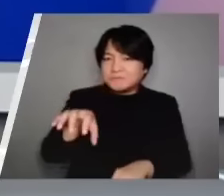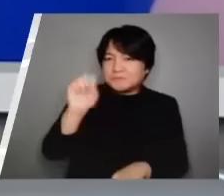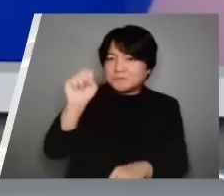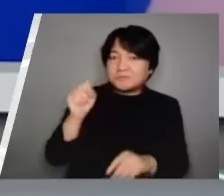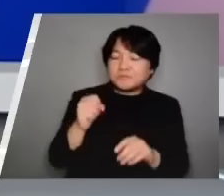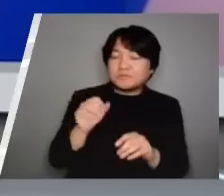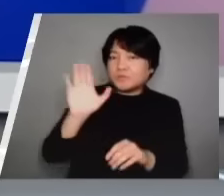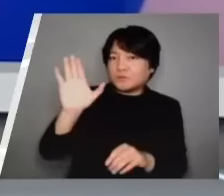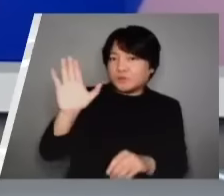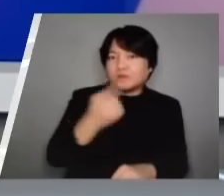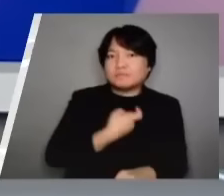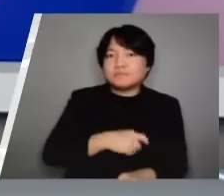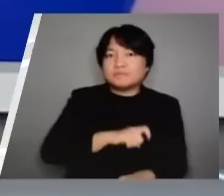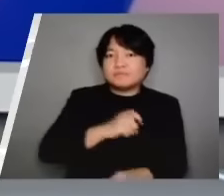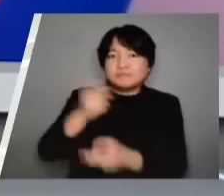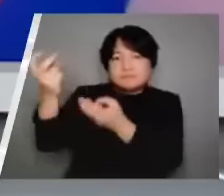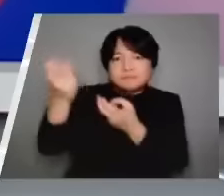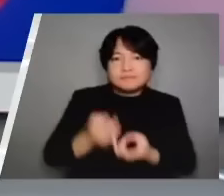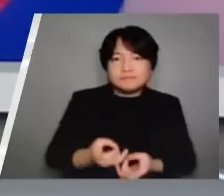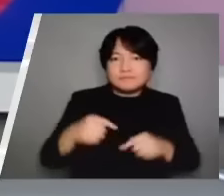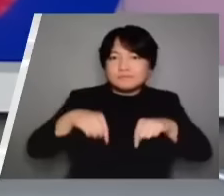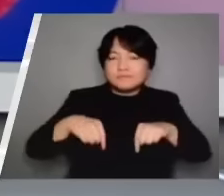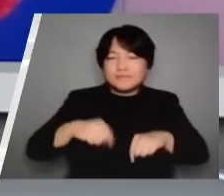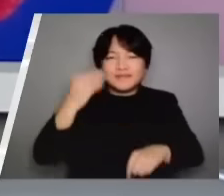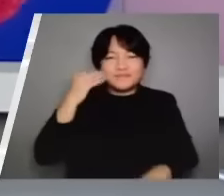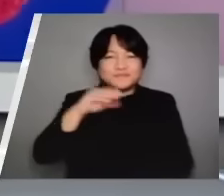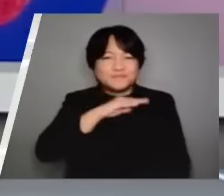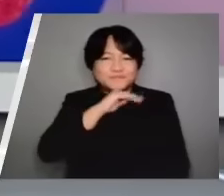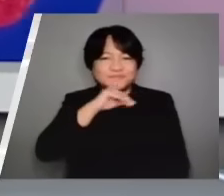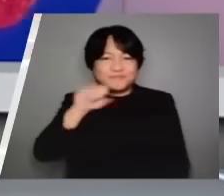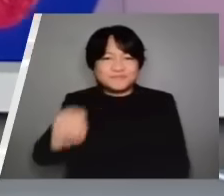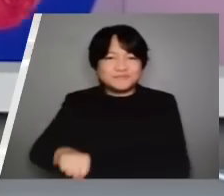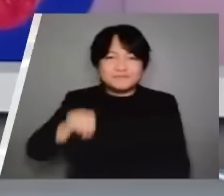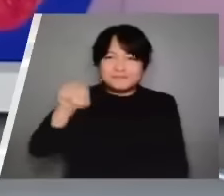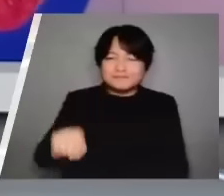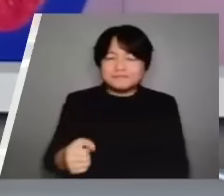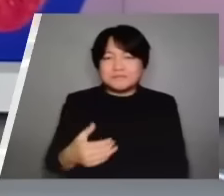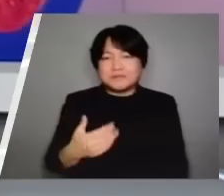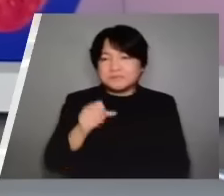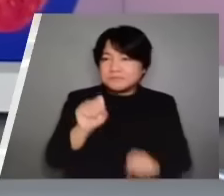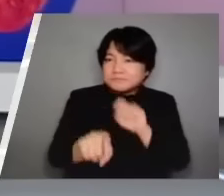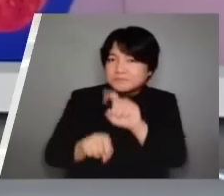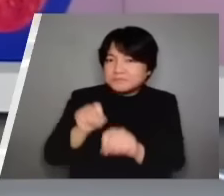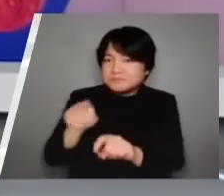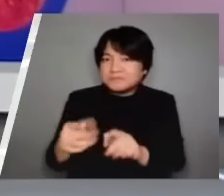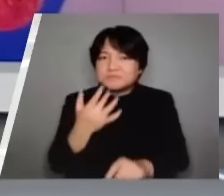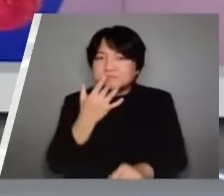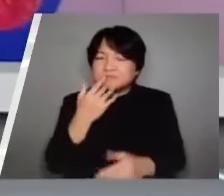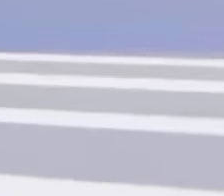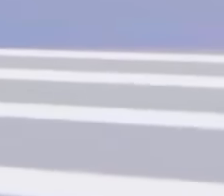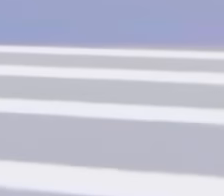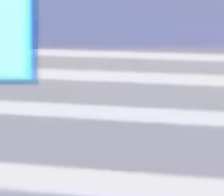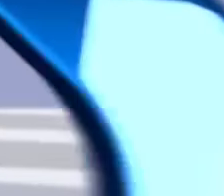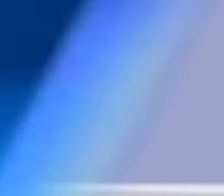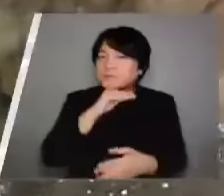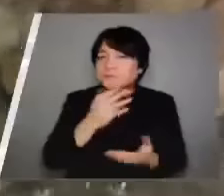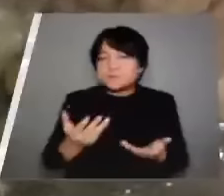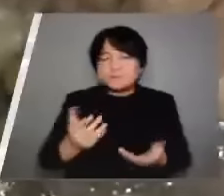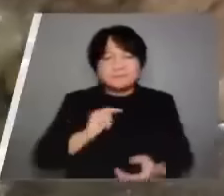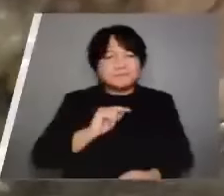ang lechon tinanong din po namin ang ilang kapuso kung ano-ano ang paborito nilang putahe ang K baboy ating saksihan